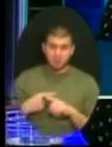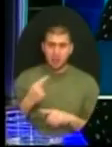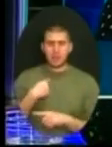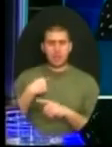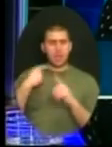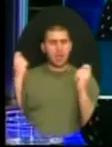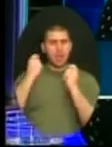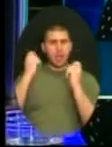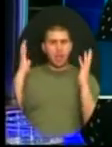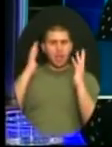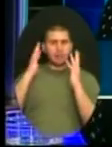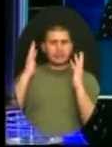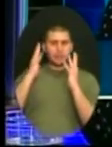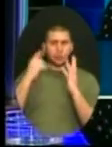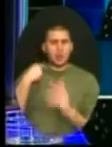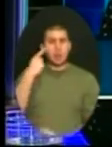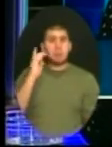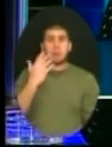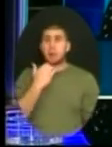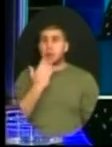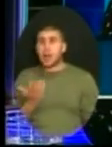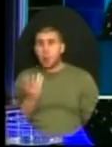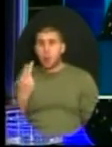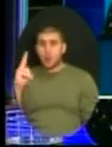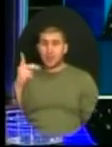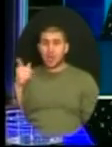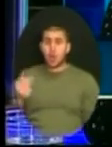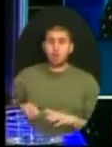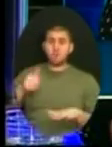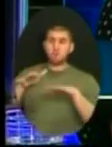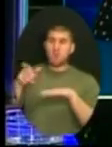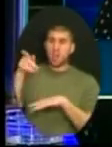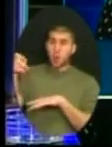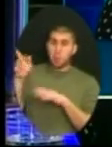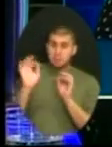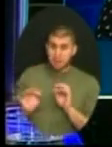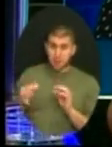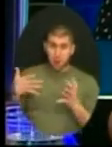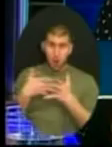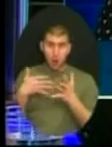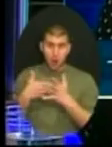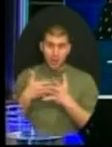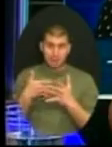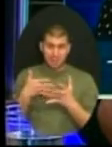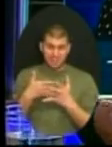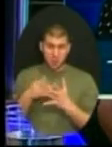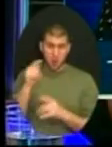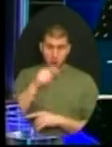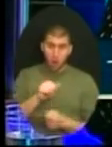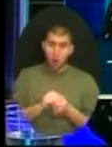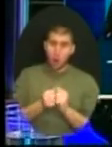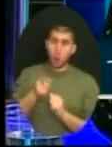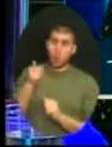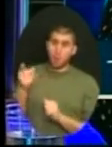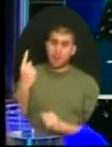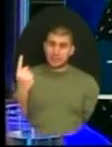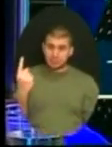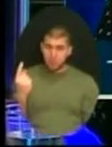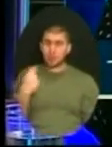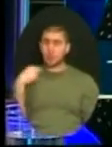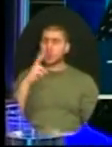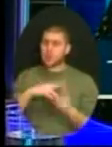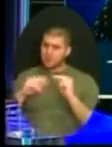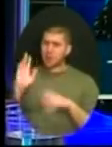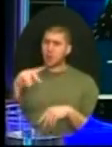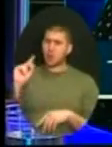בעצם מזועזעת, כי אני לא יודעת מה יותר גרוע, האם ראש הממשלה שהוא כיוון אליו, אכן שלח חוקרים לחקור את החקירה, ואם הוא למה הוא... זאת